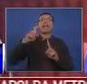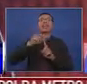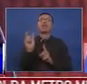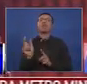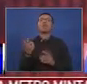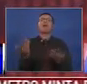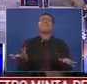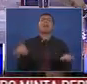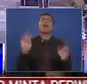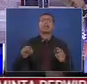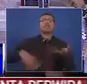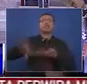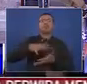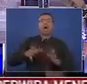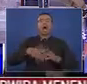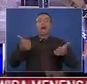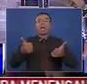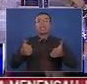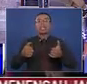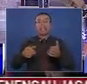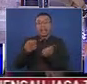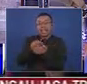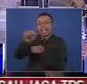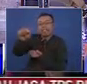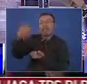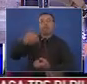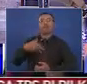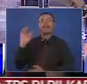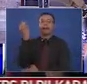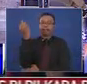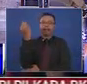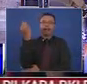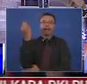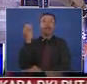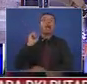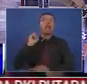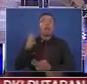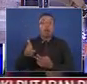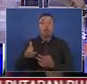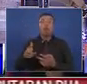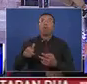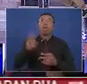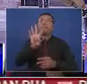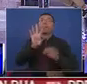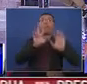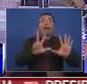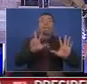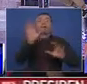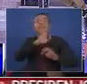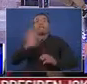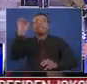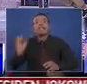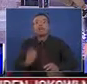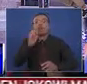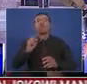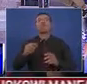dan mau apaagi seluruh hasil reklamasi sertifikatnya milik DKI lalu hampir 48% itu digunakan